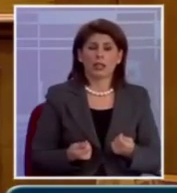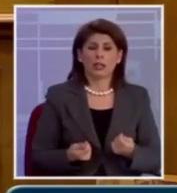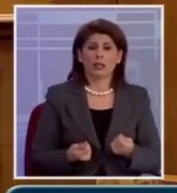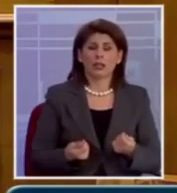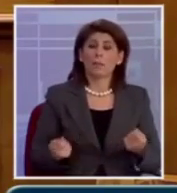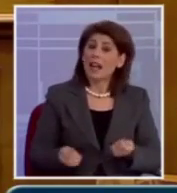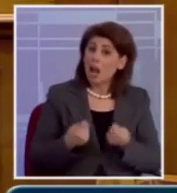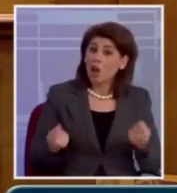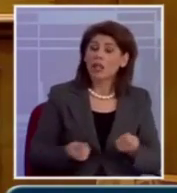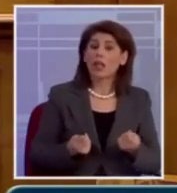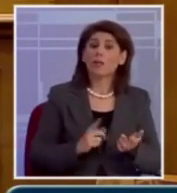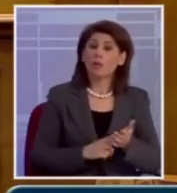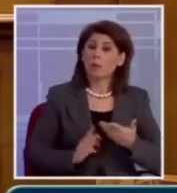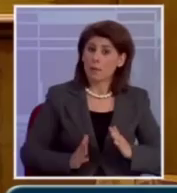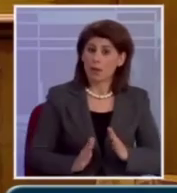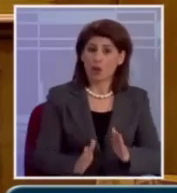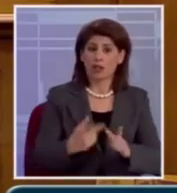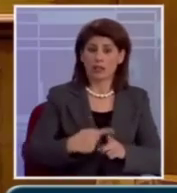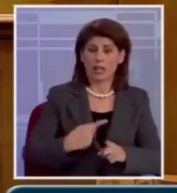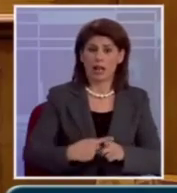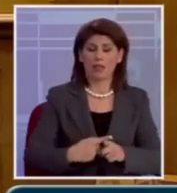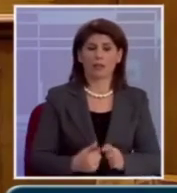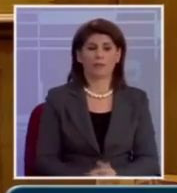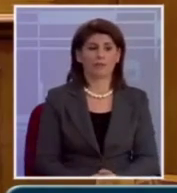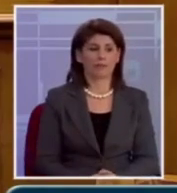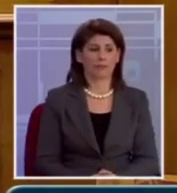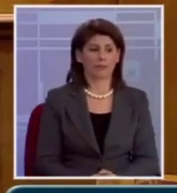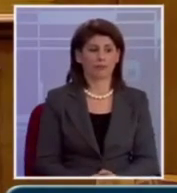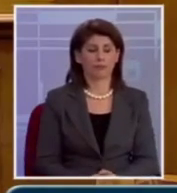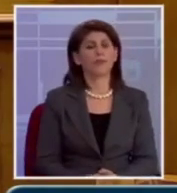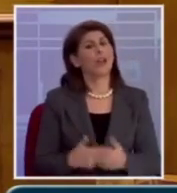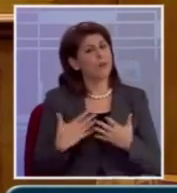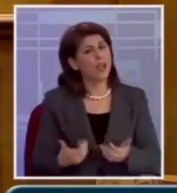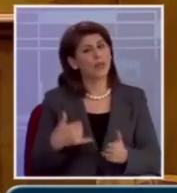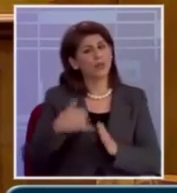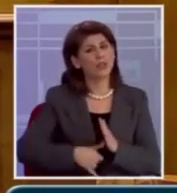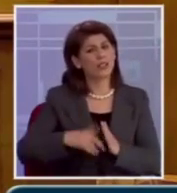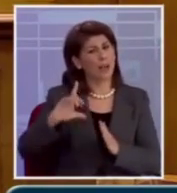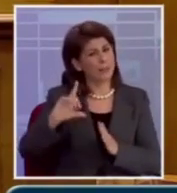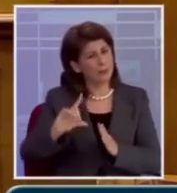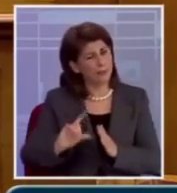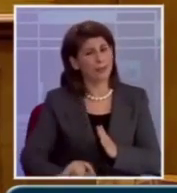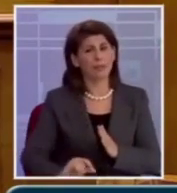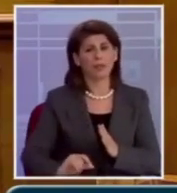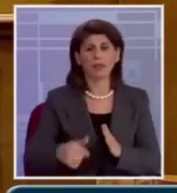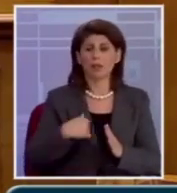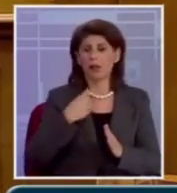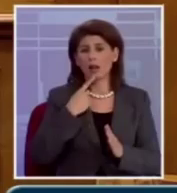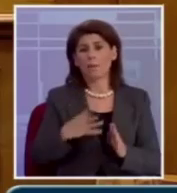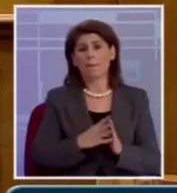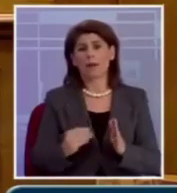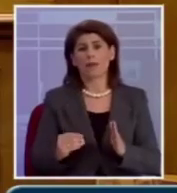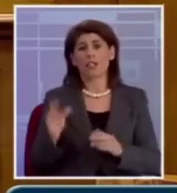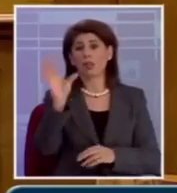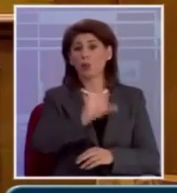για την παραγωγή η οποία πρέπει να προχωρήσει στην Ελλάδα, η οποία έχει ουσιαστικά απομειωθεί. Μιλάμε, παραδείγματος χάρη, για